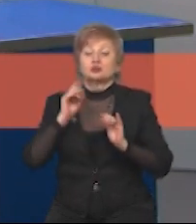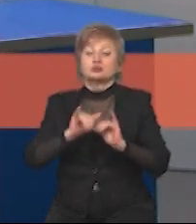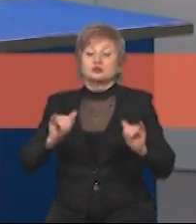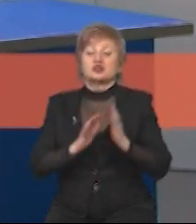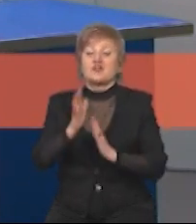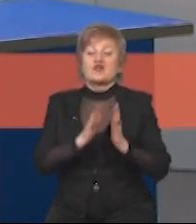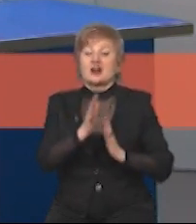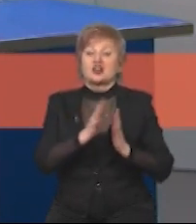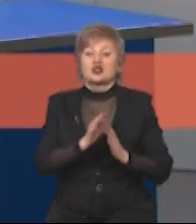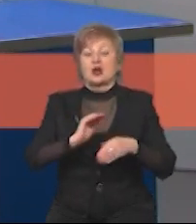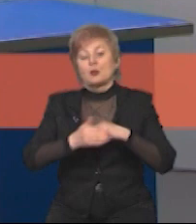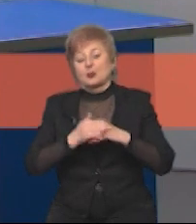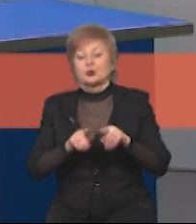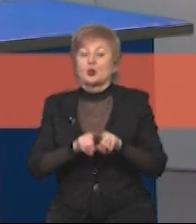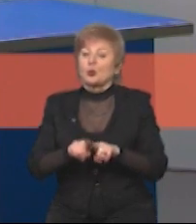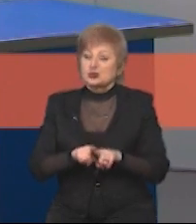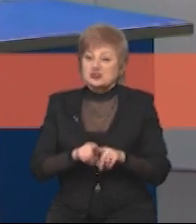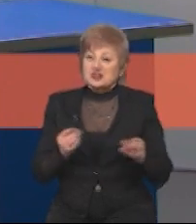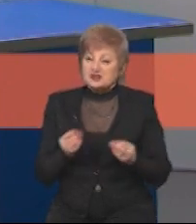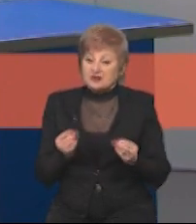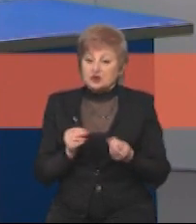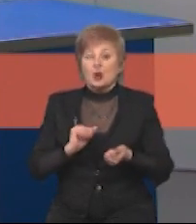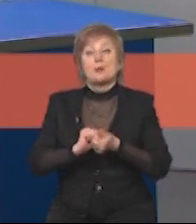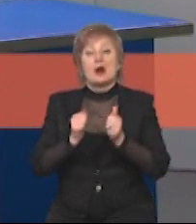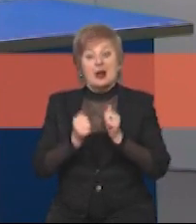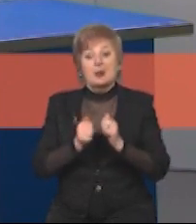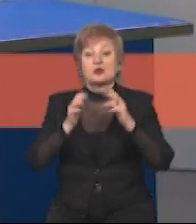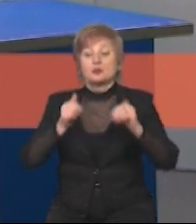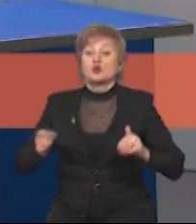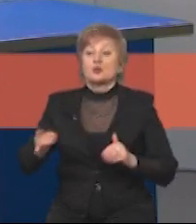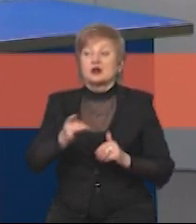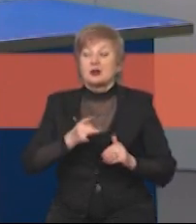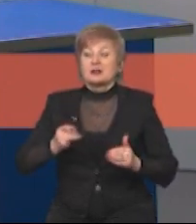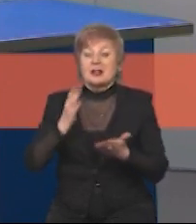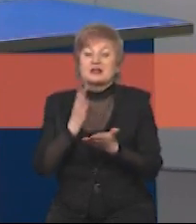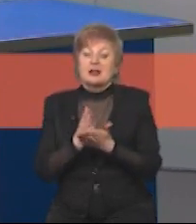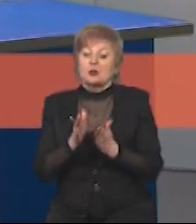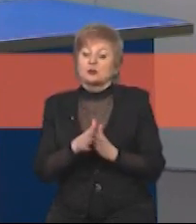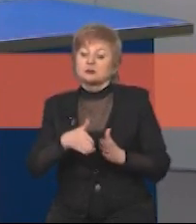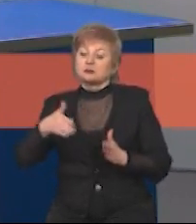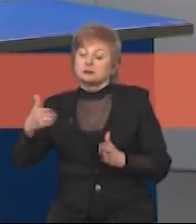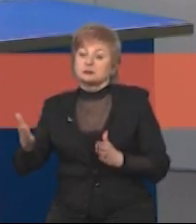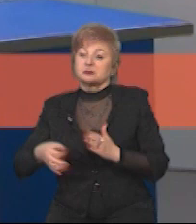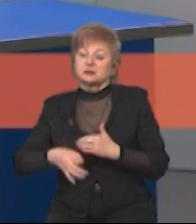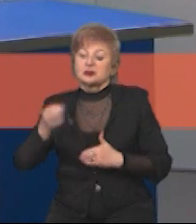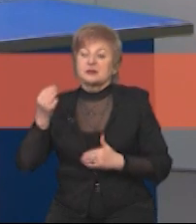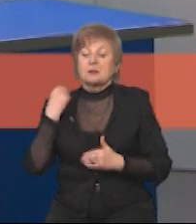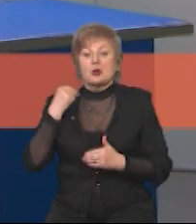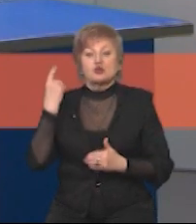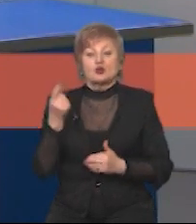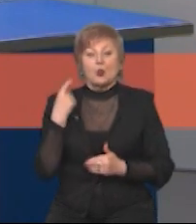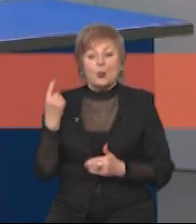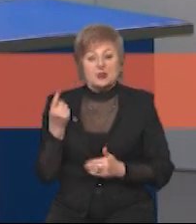вирощуванням овочів сезонних. І от Кам'янсько-Дніпровський район, він розташований у західній частині Запорізької